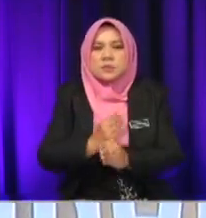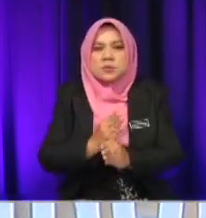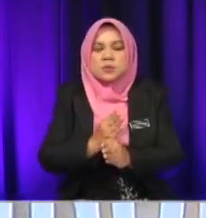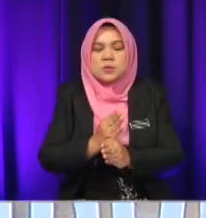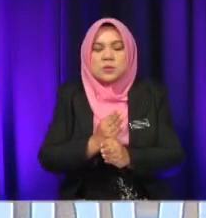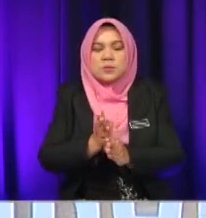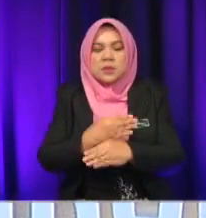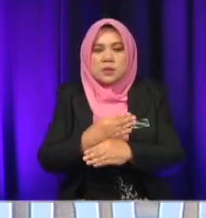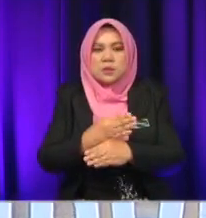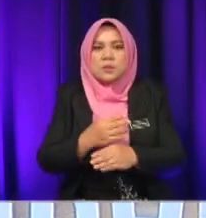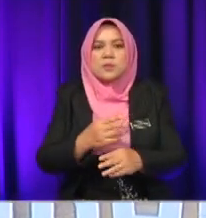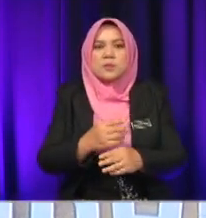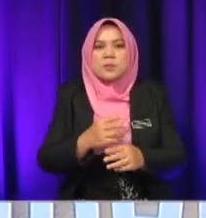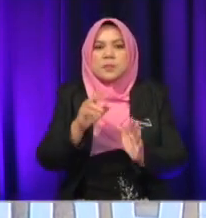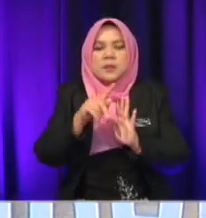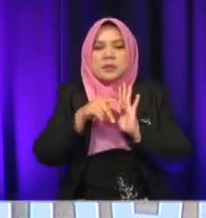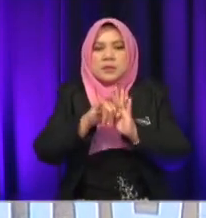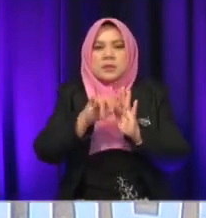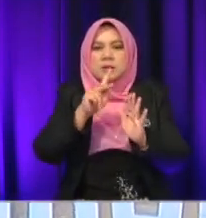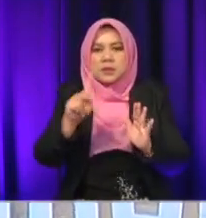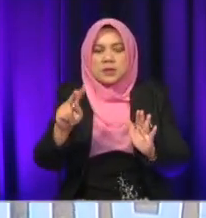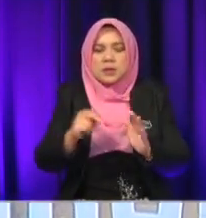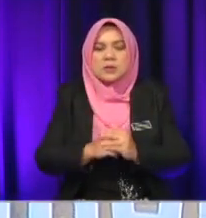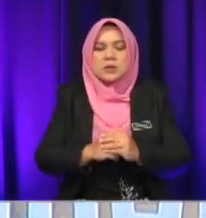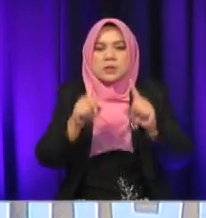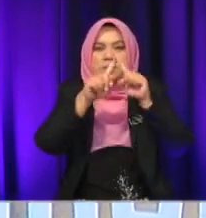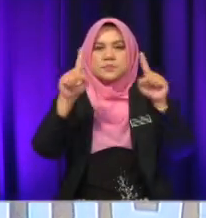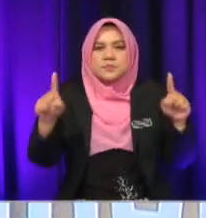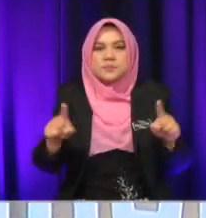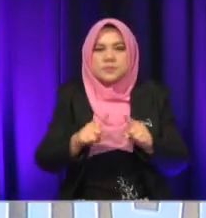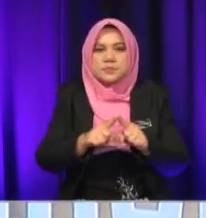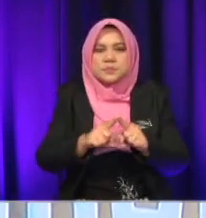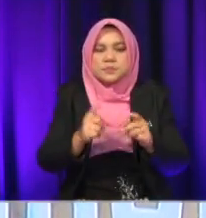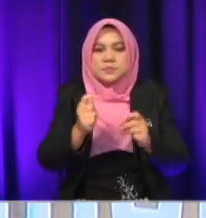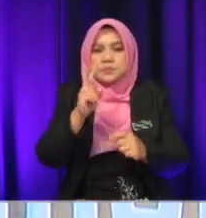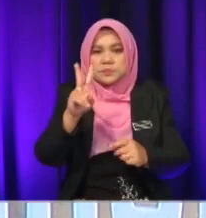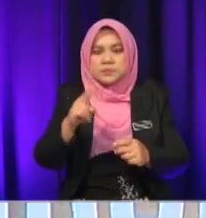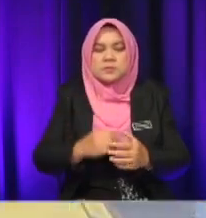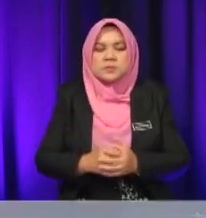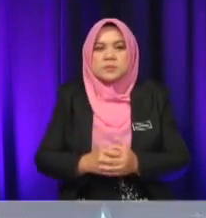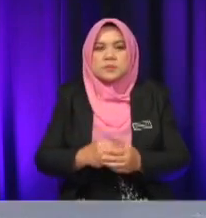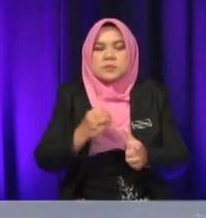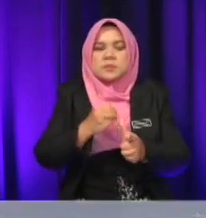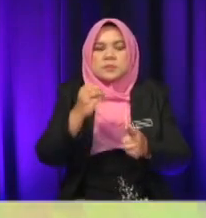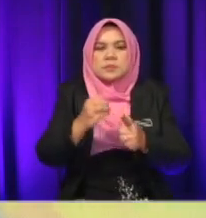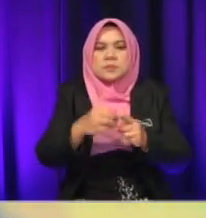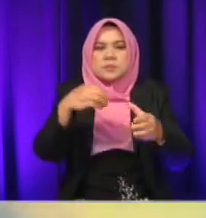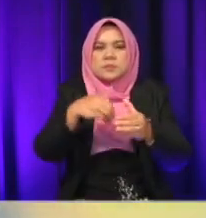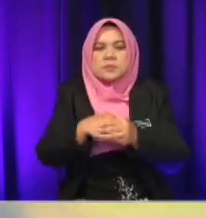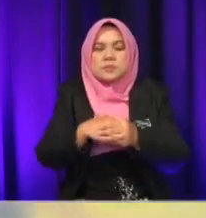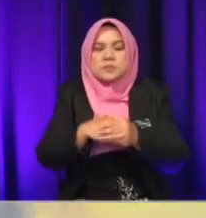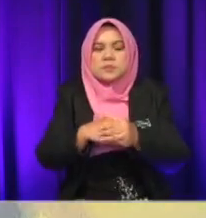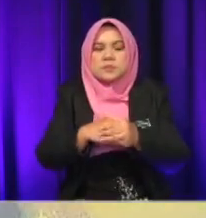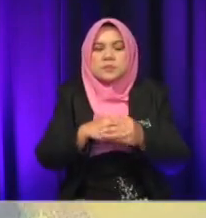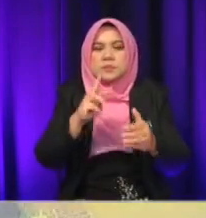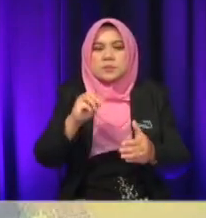sebut mengenai pengiklanan ni, kita tengok dekat papan tanda besar ataupun di TV, kaca TV ataupun di dalam media sosial